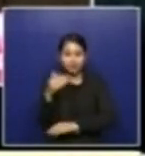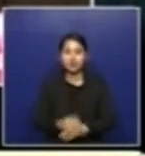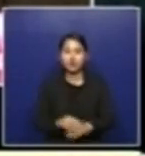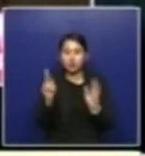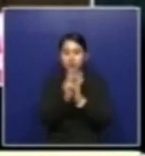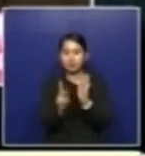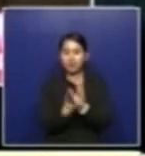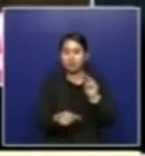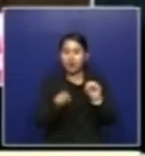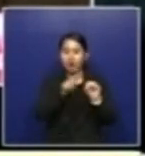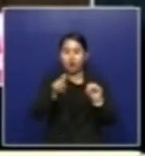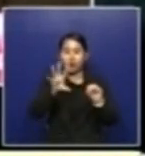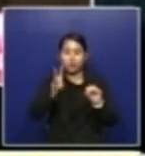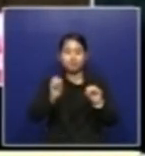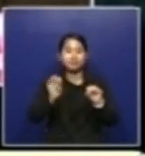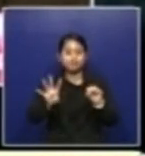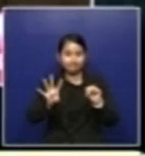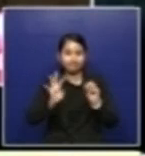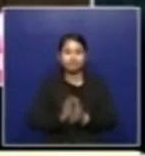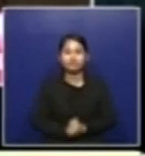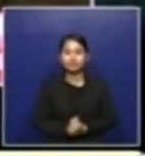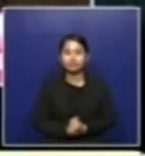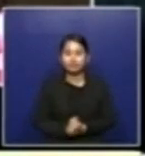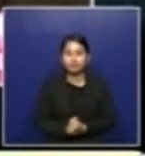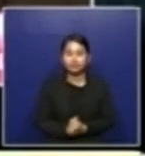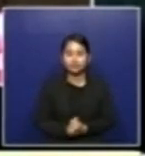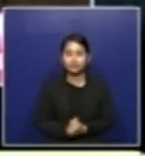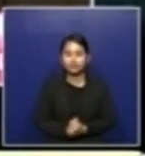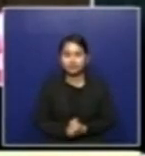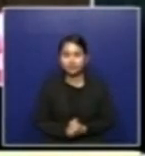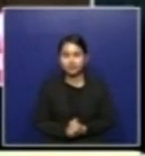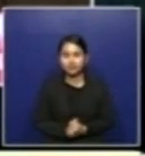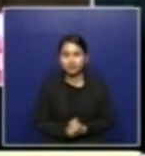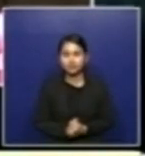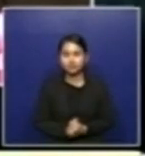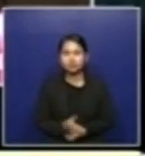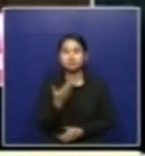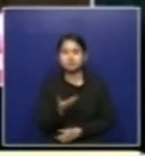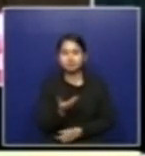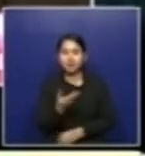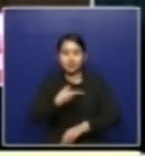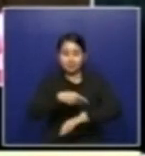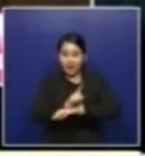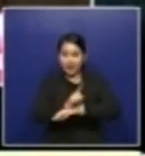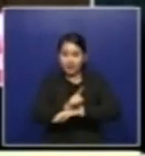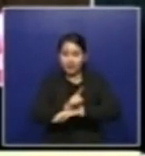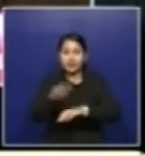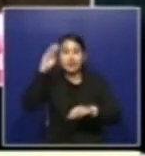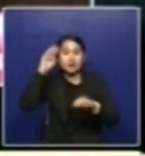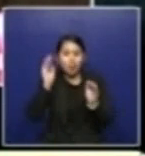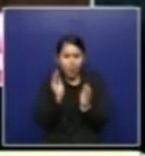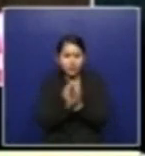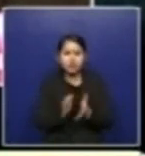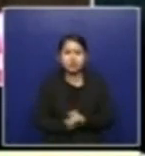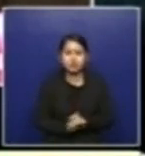ตรา164และท่านเนี่ยเป็นประธานกตล.แล้วเรื่องนี้เนี่ย